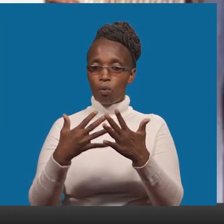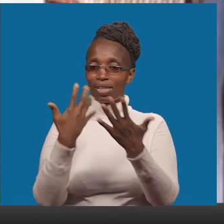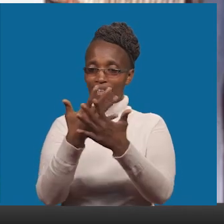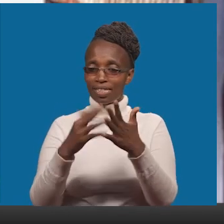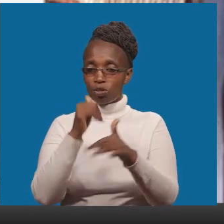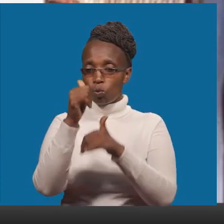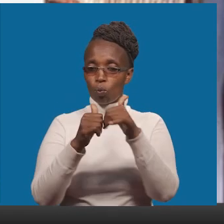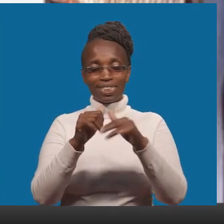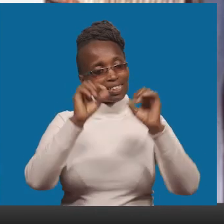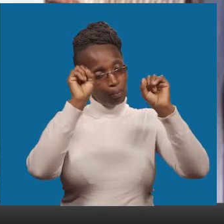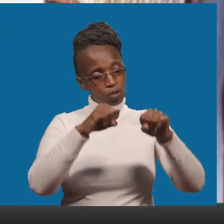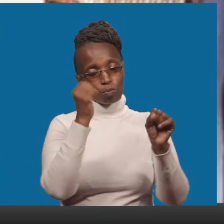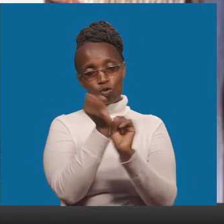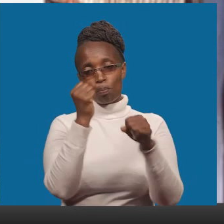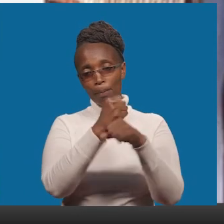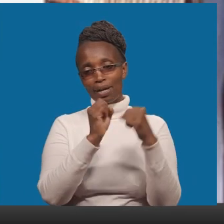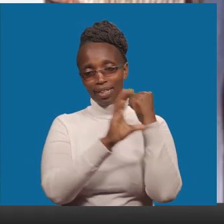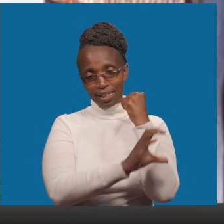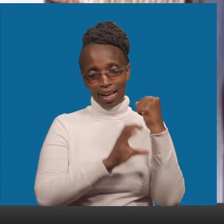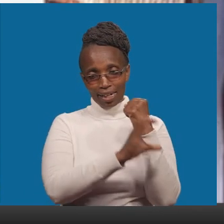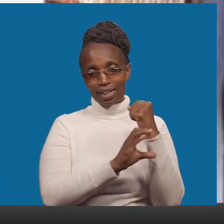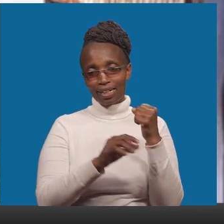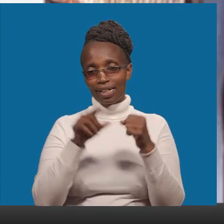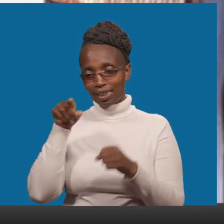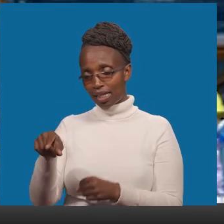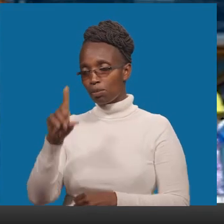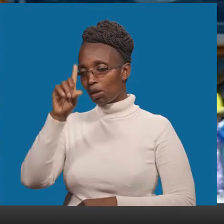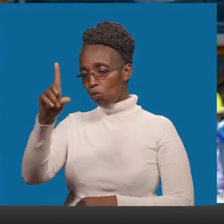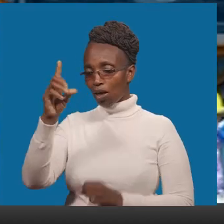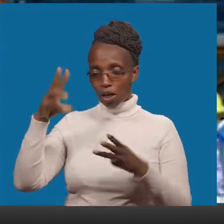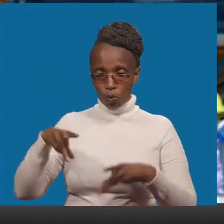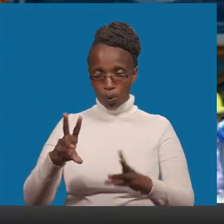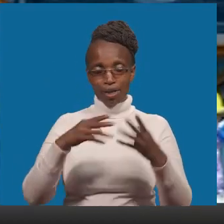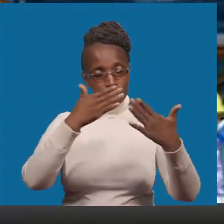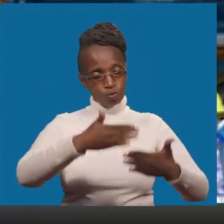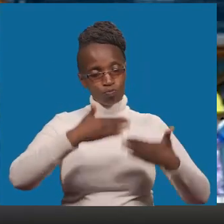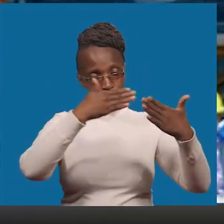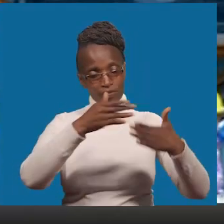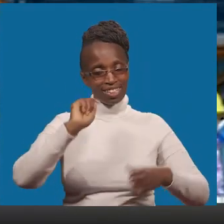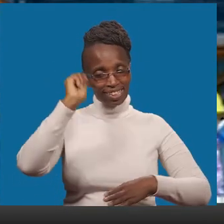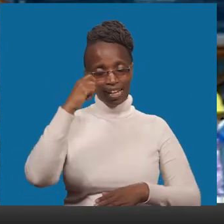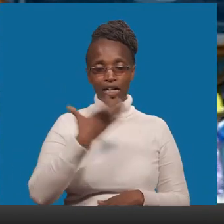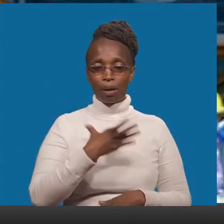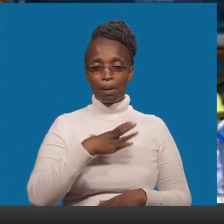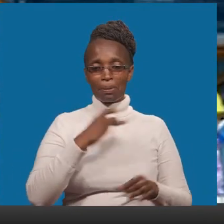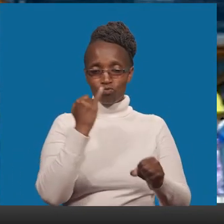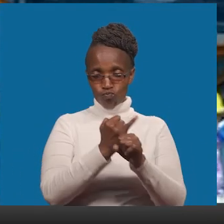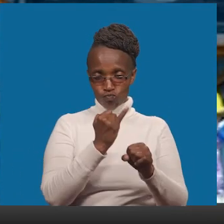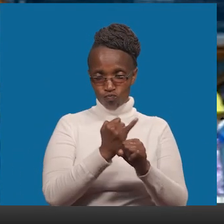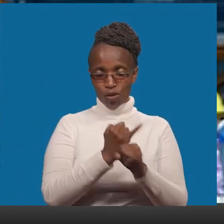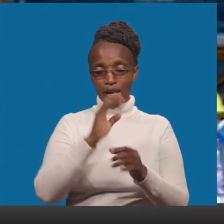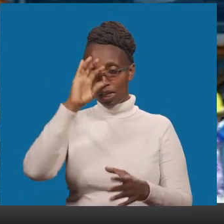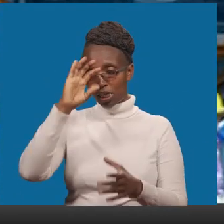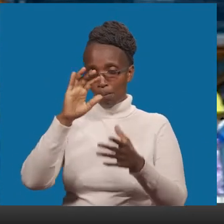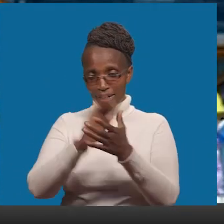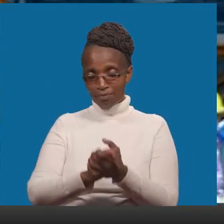humu nchini. Hii ikiwa ni njia moja tu ya kuwapa Wakenya ajira, ikiaminika kampuni hii ya